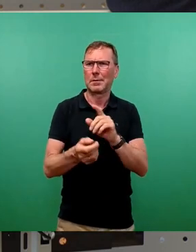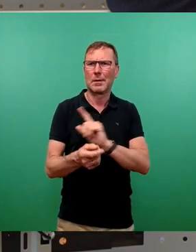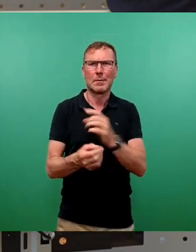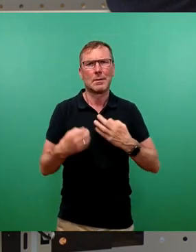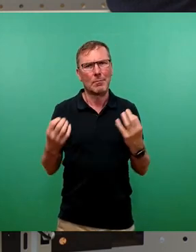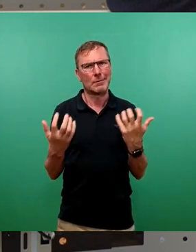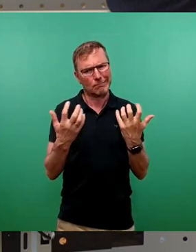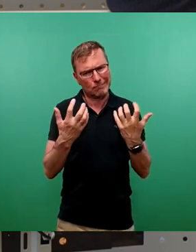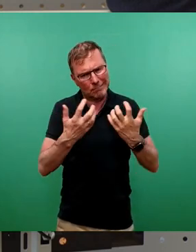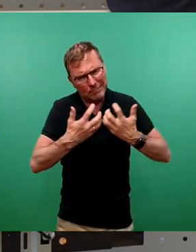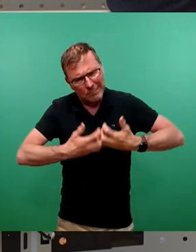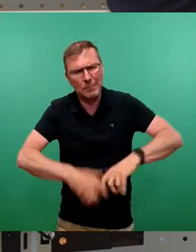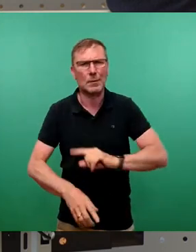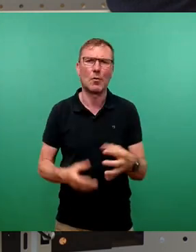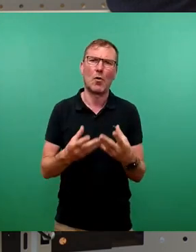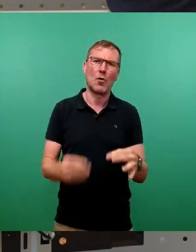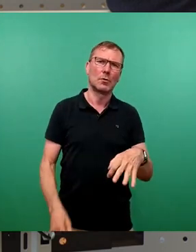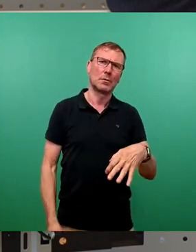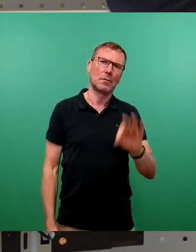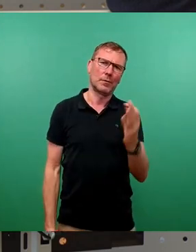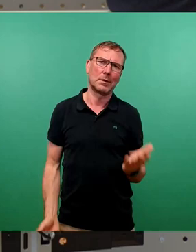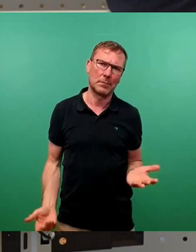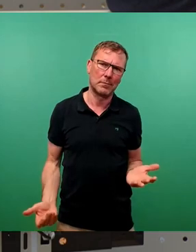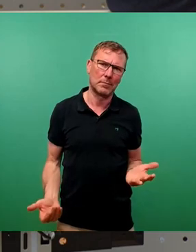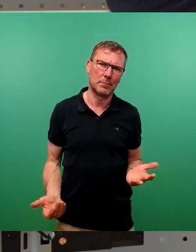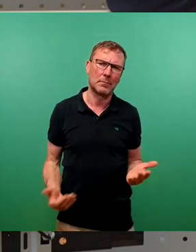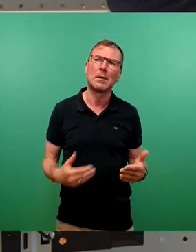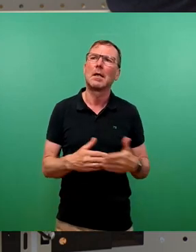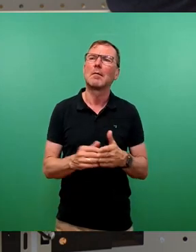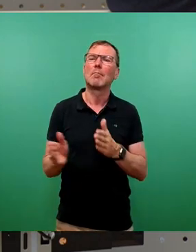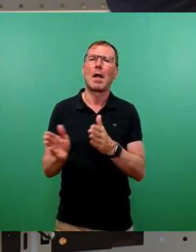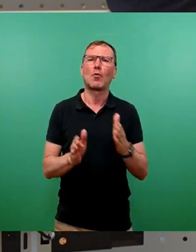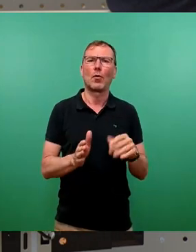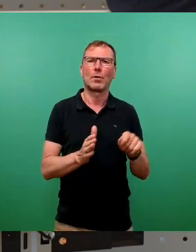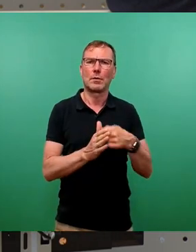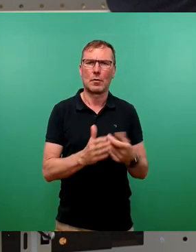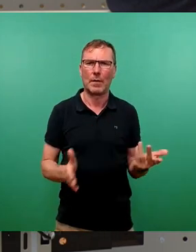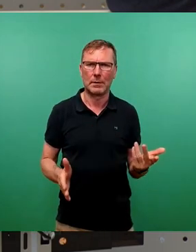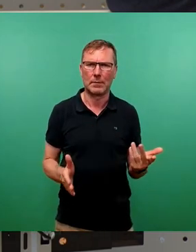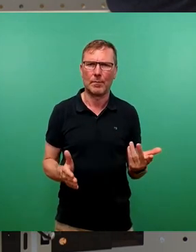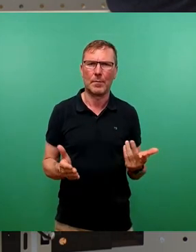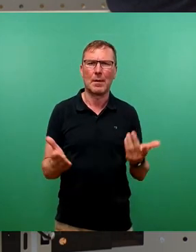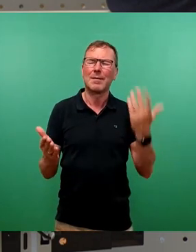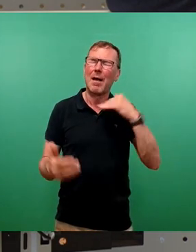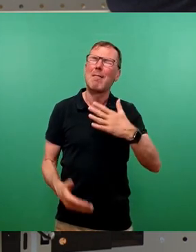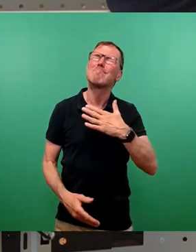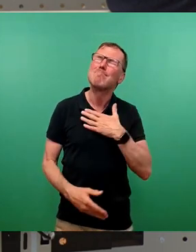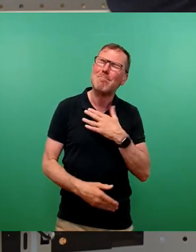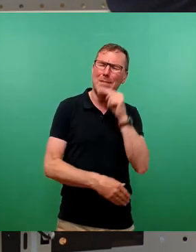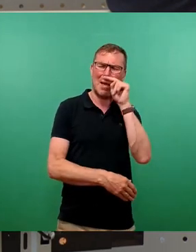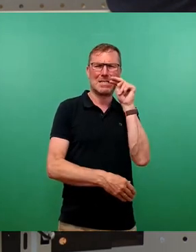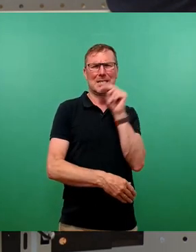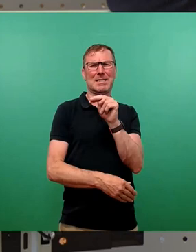doch eine Lösung zu finden und die Beigeordneten zu wählen. Und insofern wäre es aus meiner Sicht